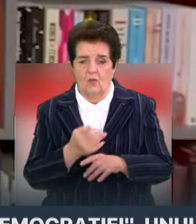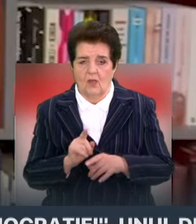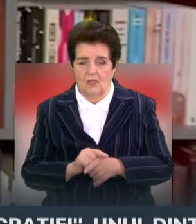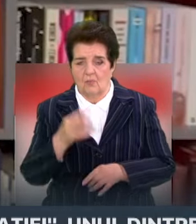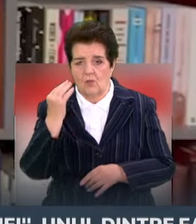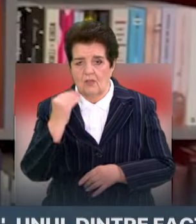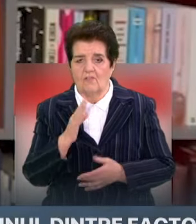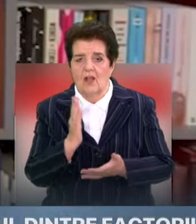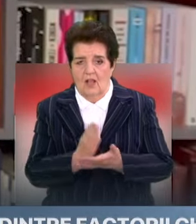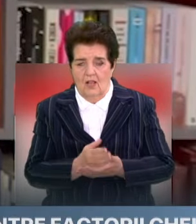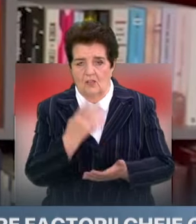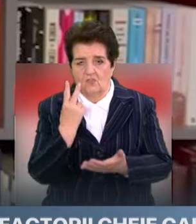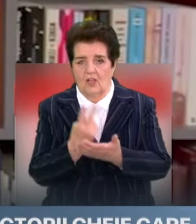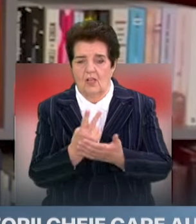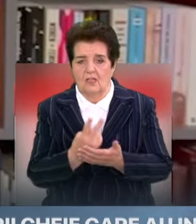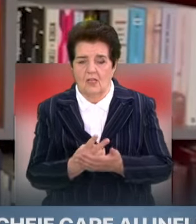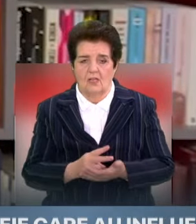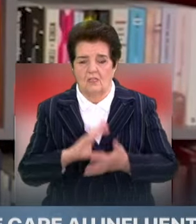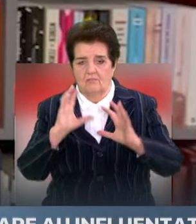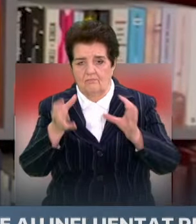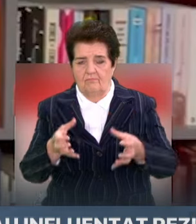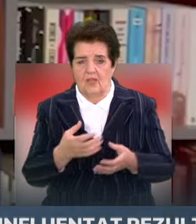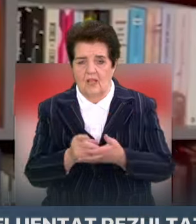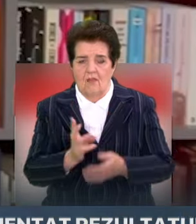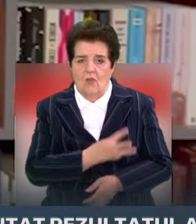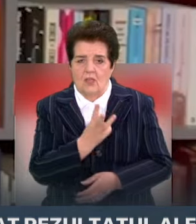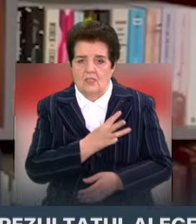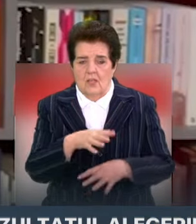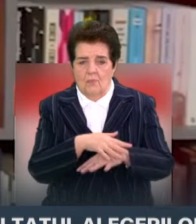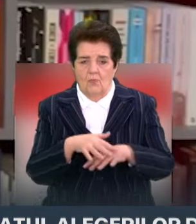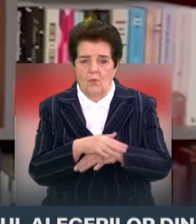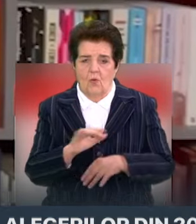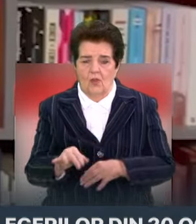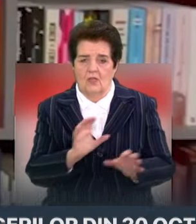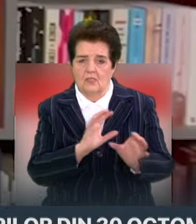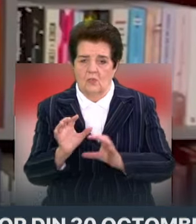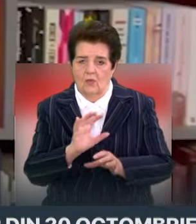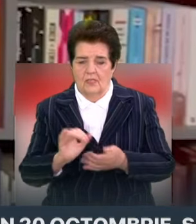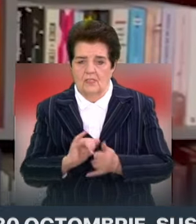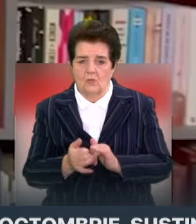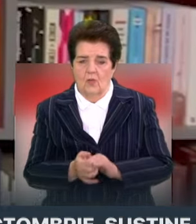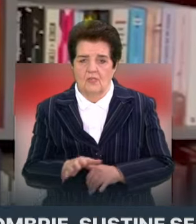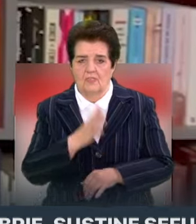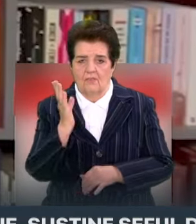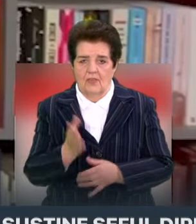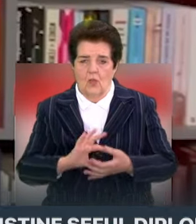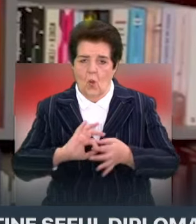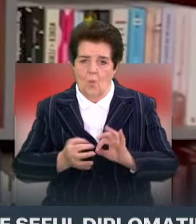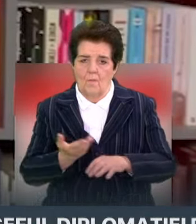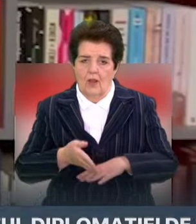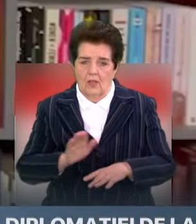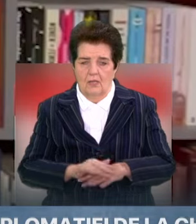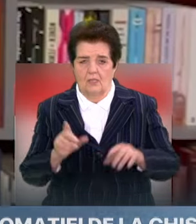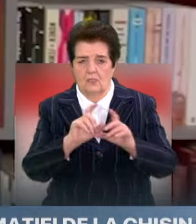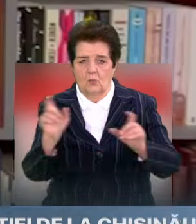a rezistat și a arătat lumii întregi care este voința poporului. Iar situația de securitate va continua să fie una complicată, dar